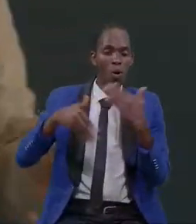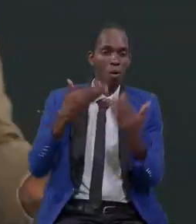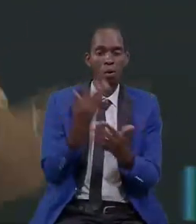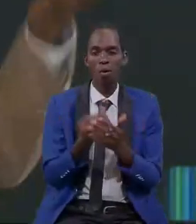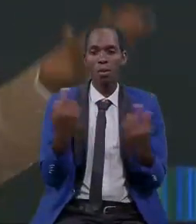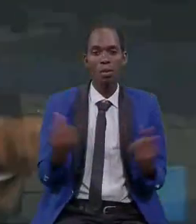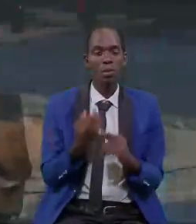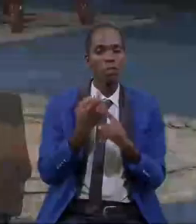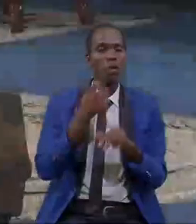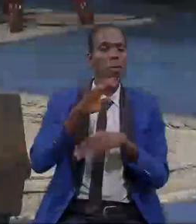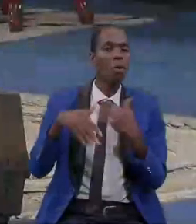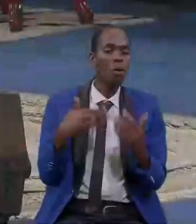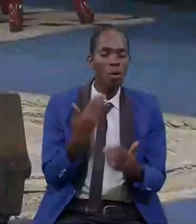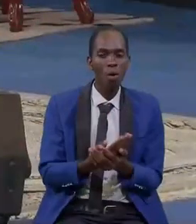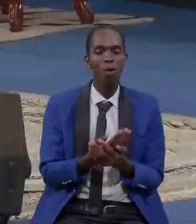iniquité. Ce n'est pas que